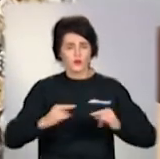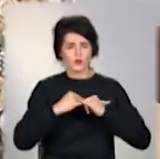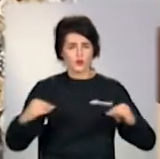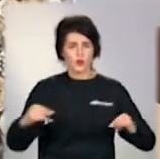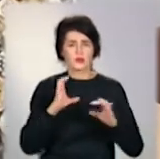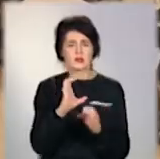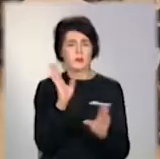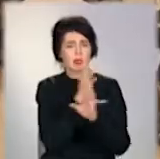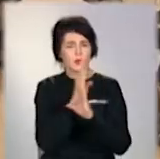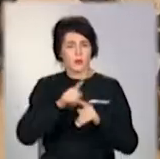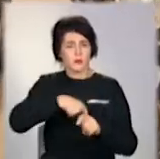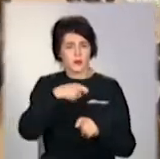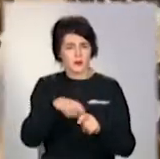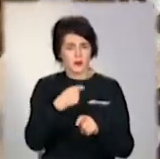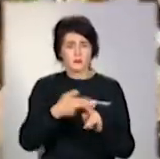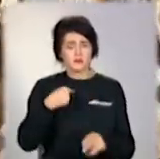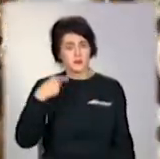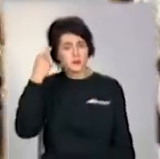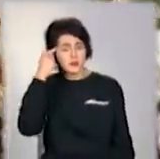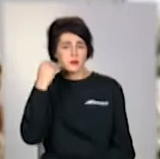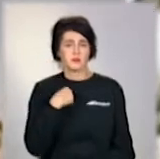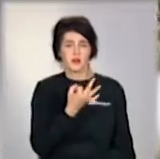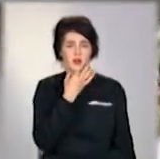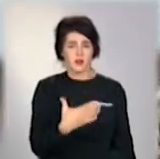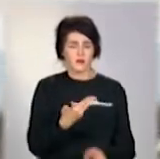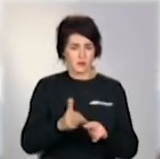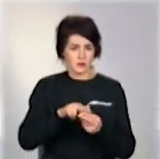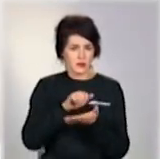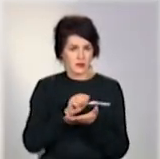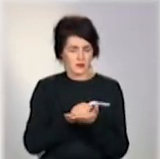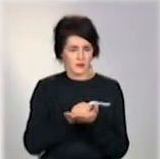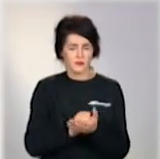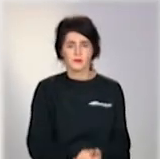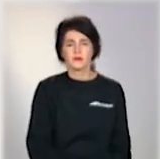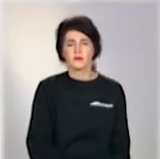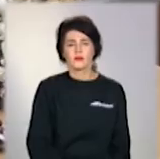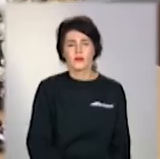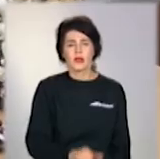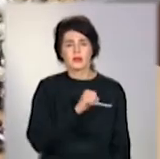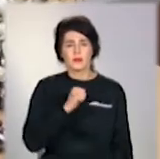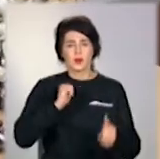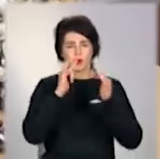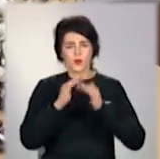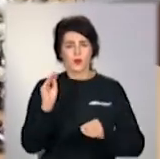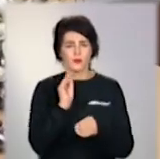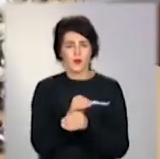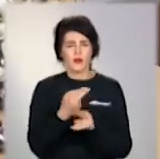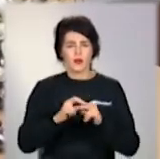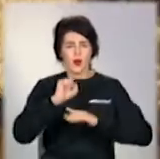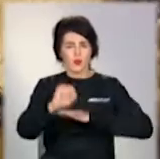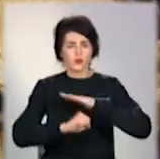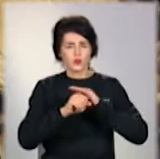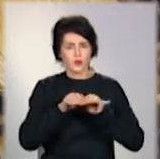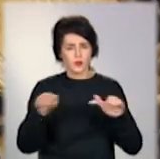природного матеріалу. Відтоді й зацікавилася цим хобі. Изготовление самой елочки начинается с основы. В основном